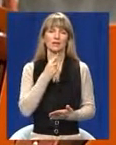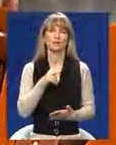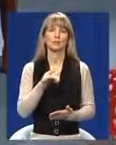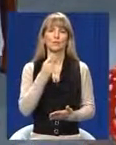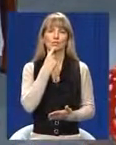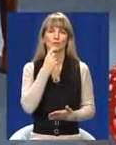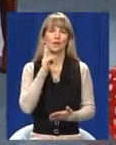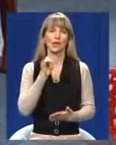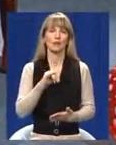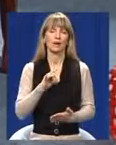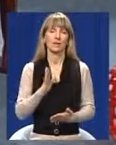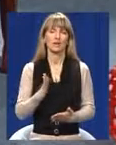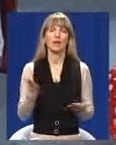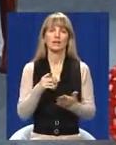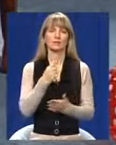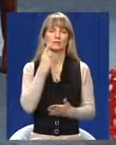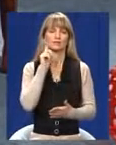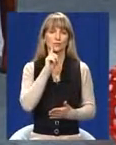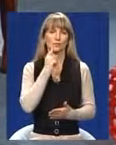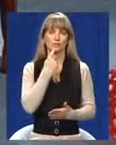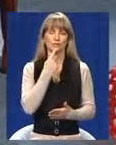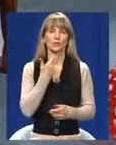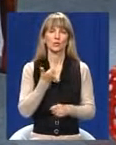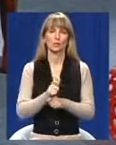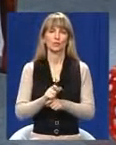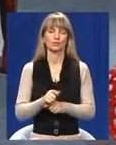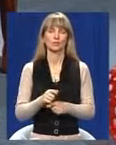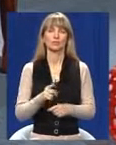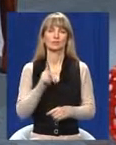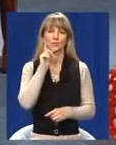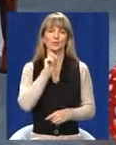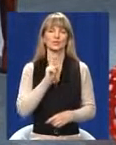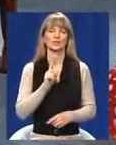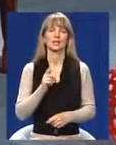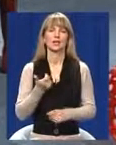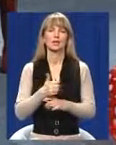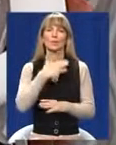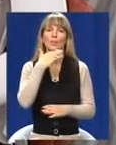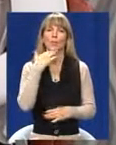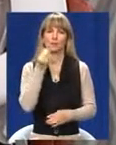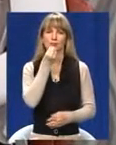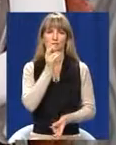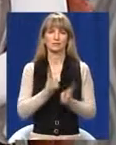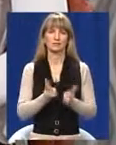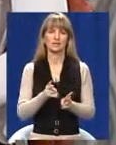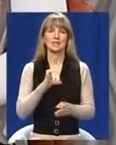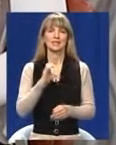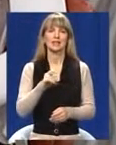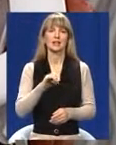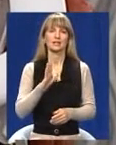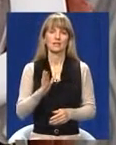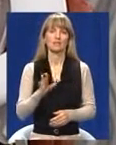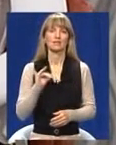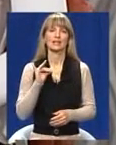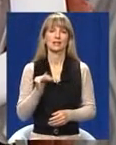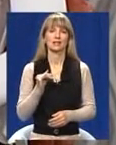А до речі, як тобі кальмари на смак? Дуже, дуже гарні. Смачні, так? До речі, дуже багато страв, і салатів, і дуже